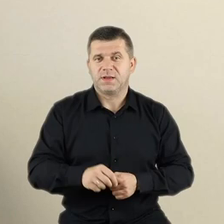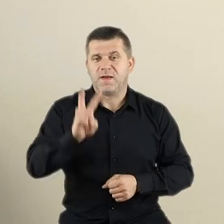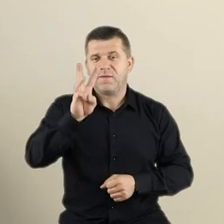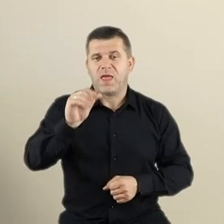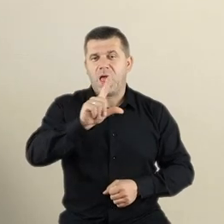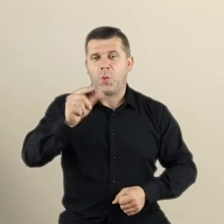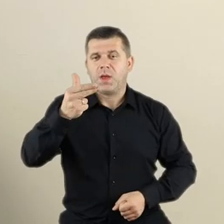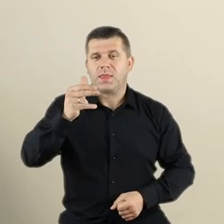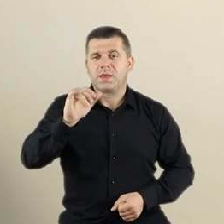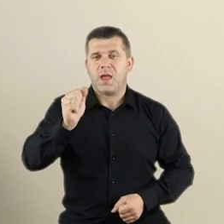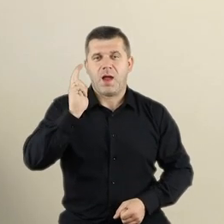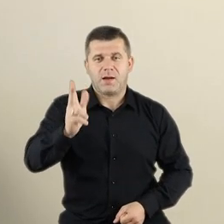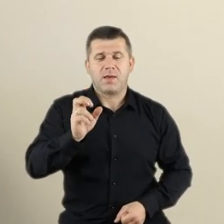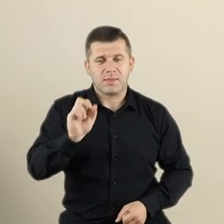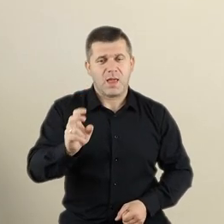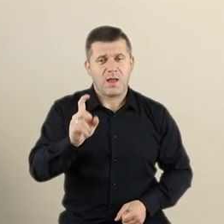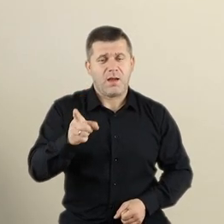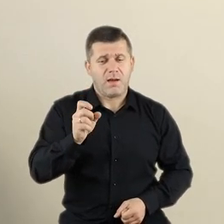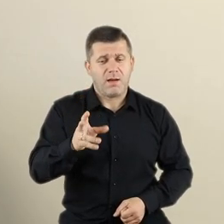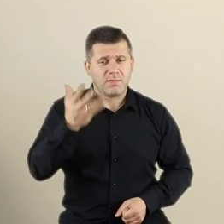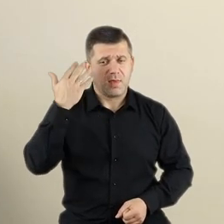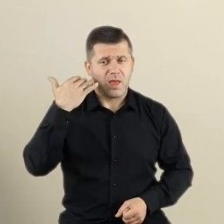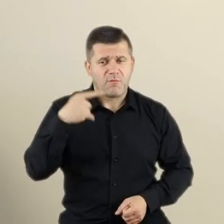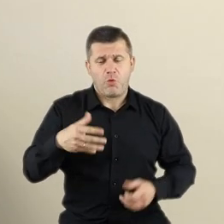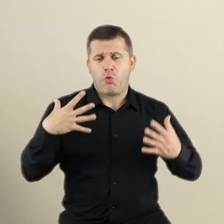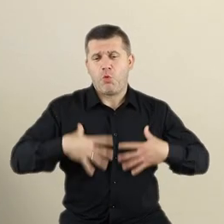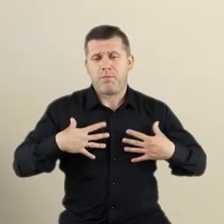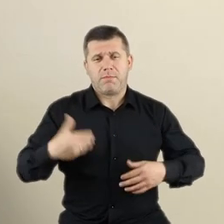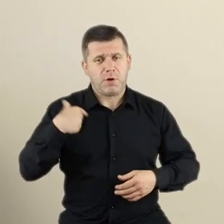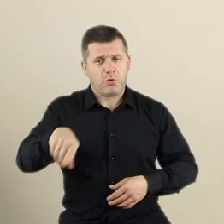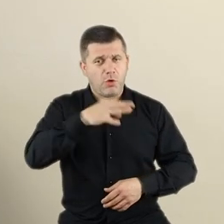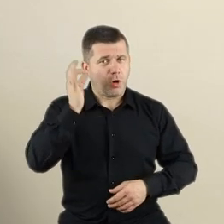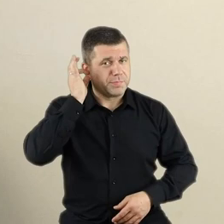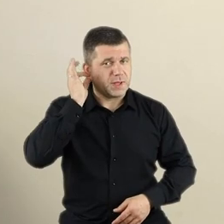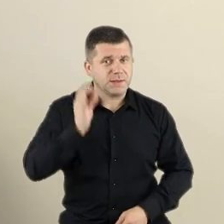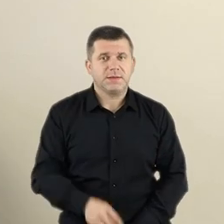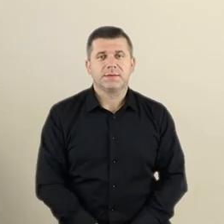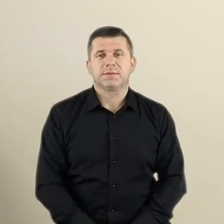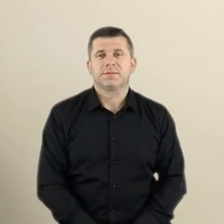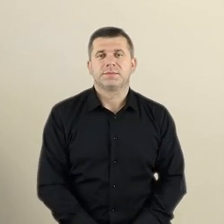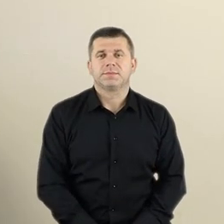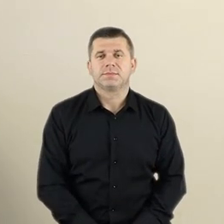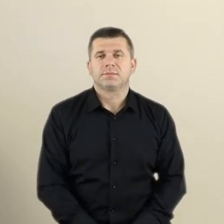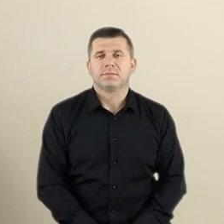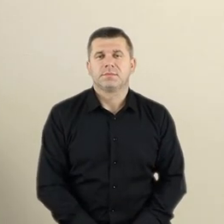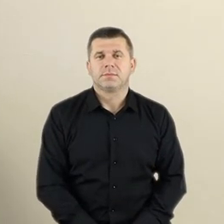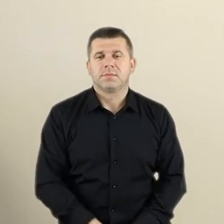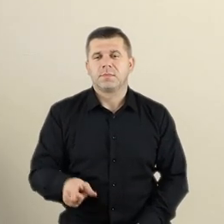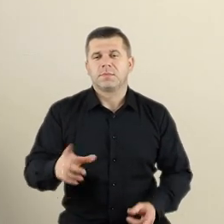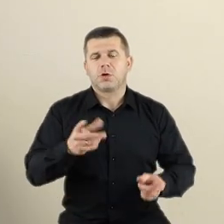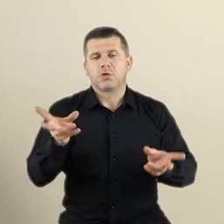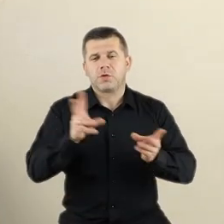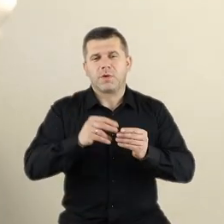tak się właśnie dawniej ubierały kobiety No i do tego chustka na głowę